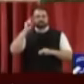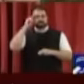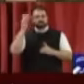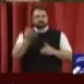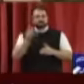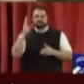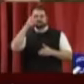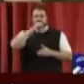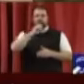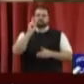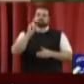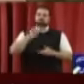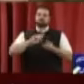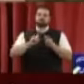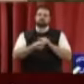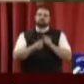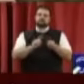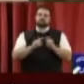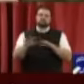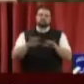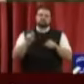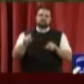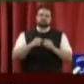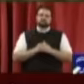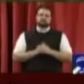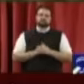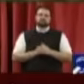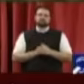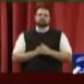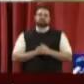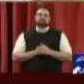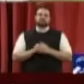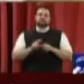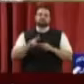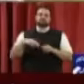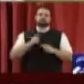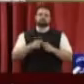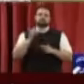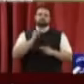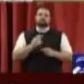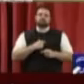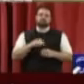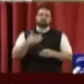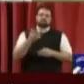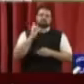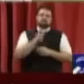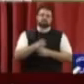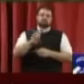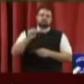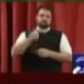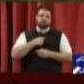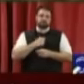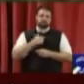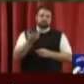acelei trepidații, cumva tu ieși din corp și mintea rămâne liberă. Și cum e cu slăbitul? Poți da comandă? Poți da comandă, da. Și dai?